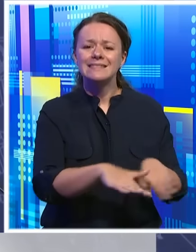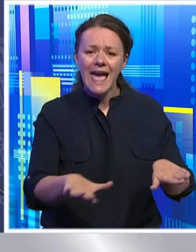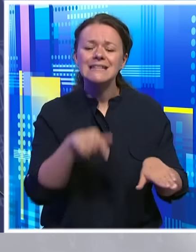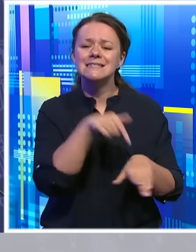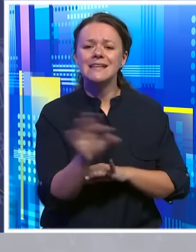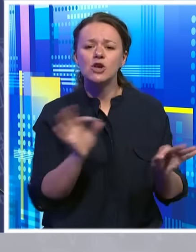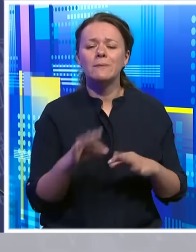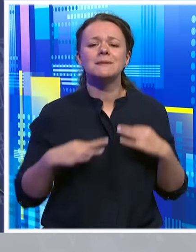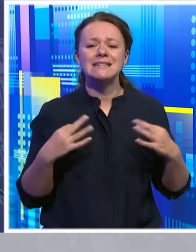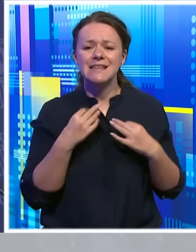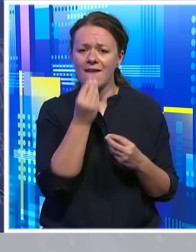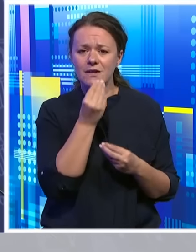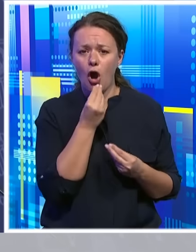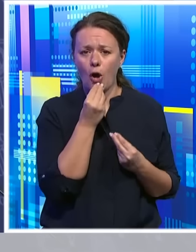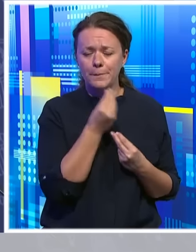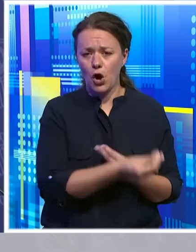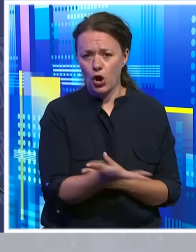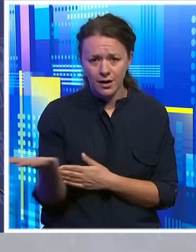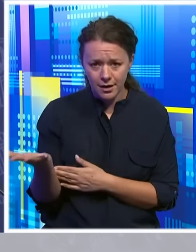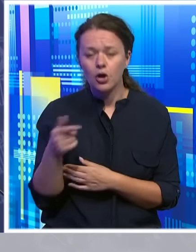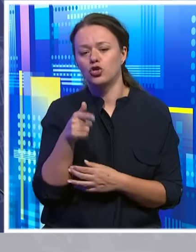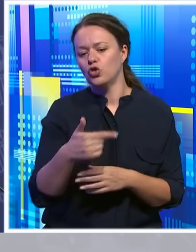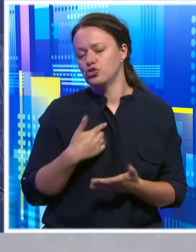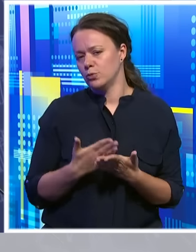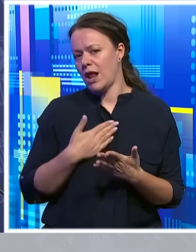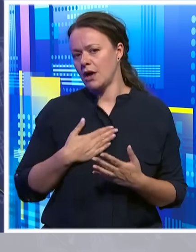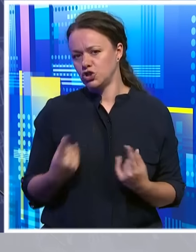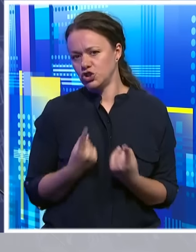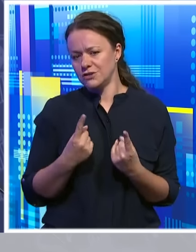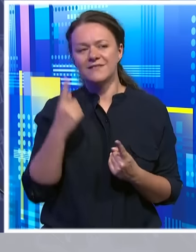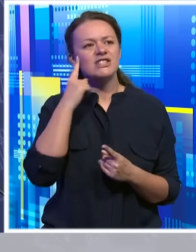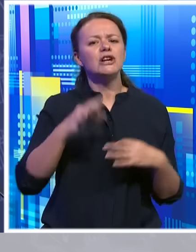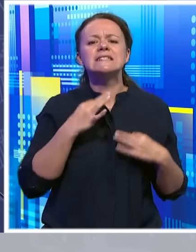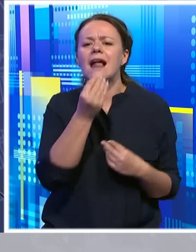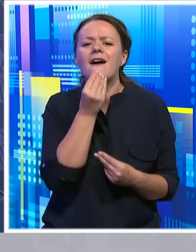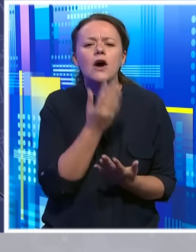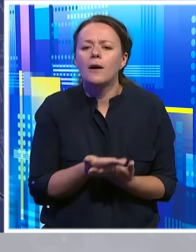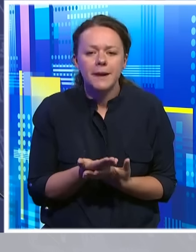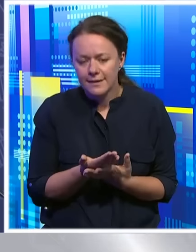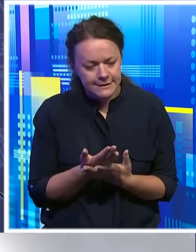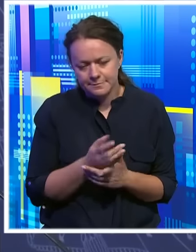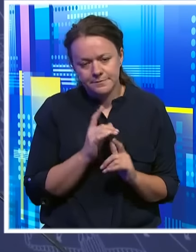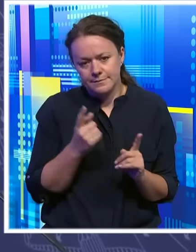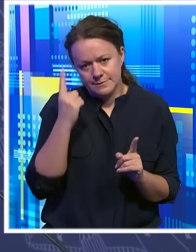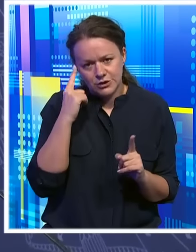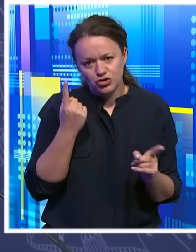decu i to će biti naša inicijativa. Dakle, kad kažem zdrave obroke, ne moraju svi da budu